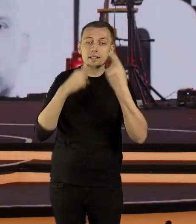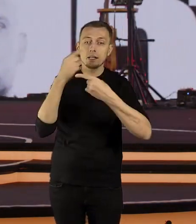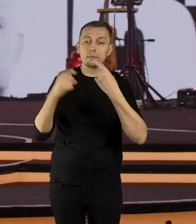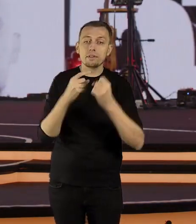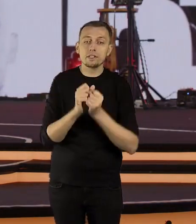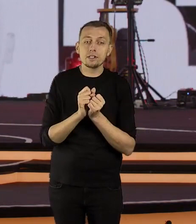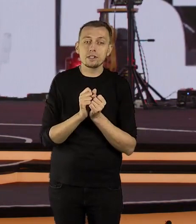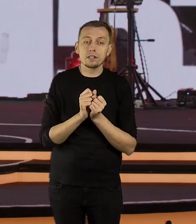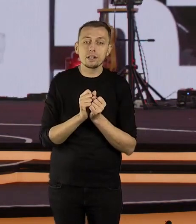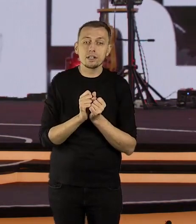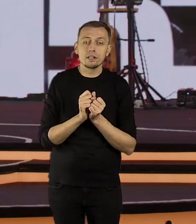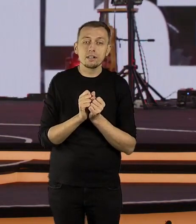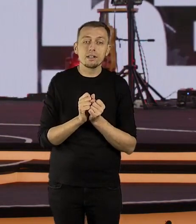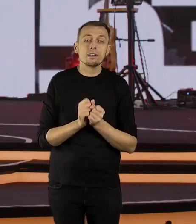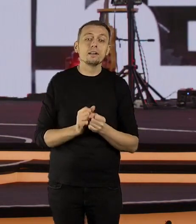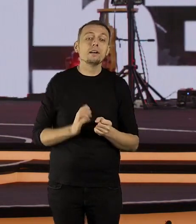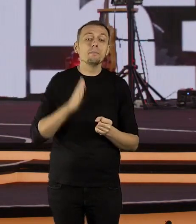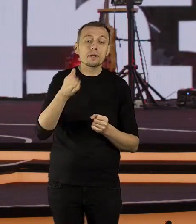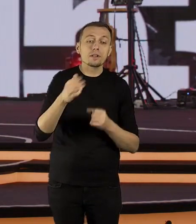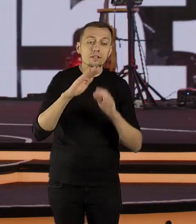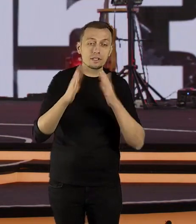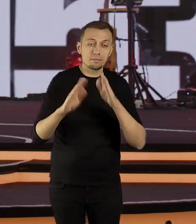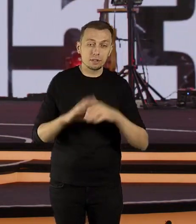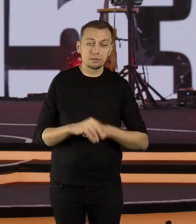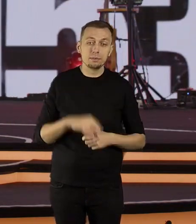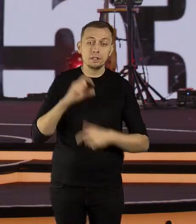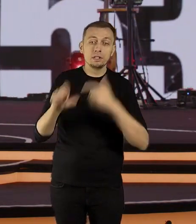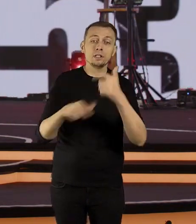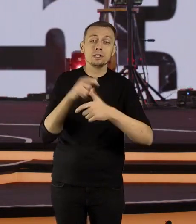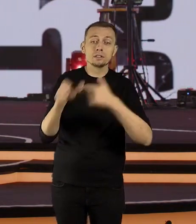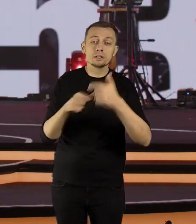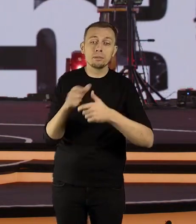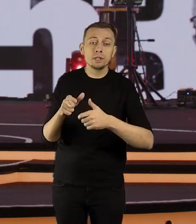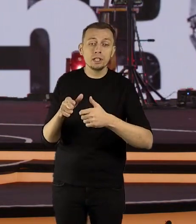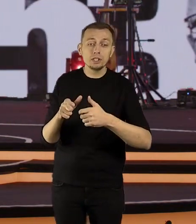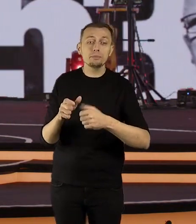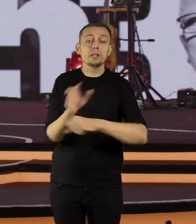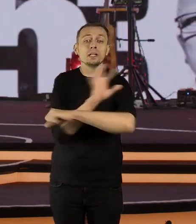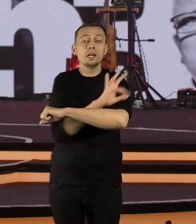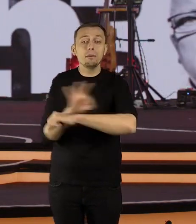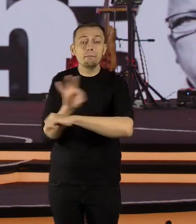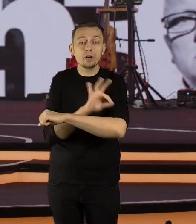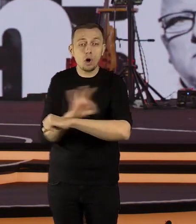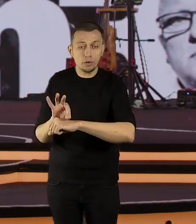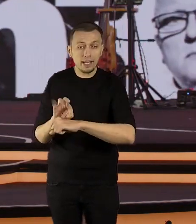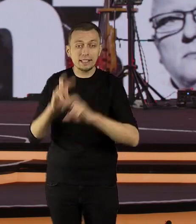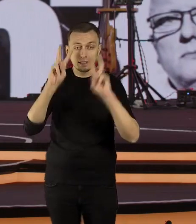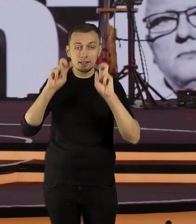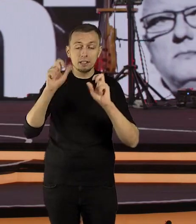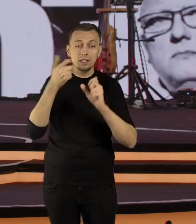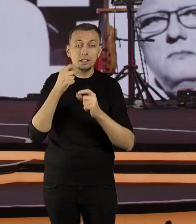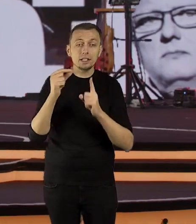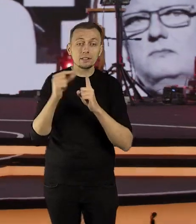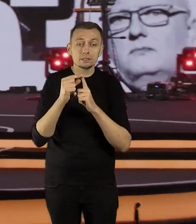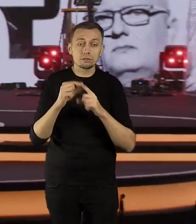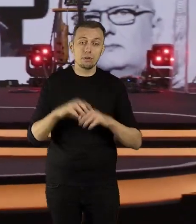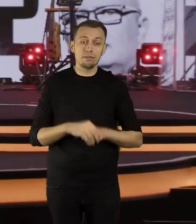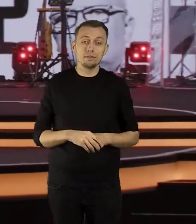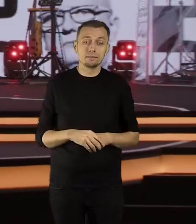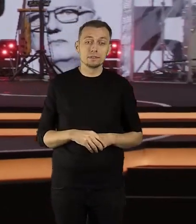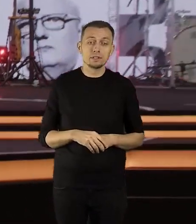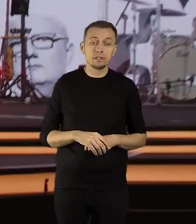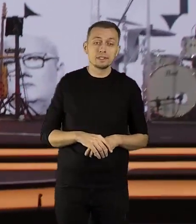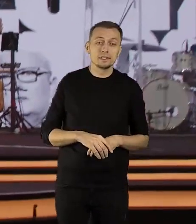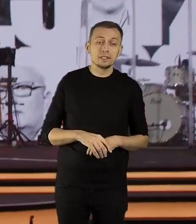Zrobiliśmy taki projekt Jedno Słowo, na którym są setki świadectw, przesłań, krótkich przesłań Ewangelii. Ten gość to bokser,